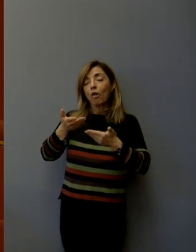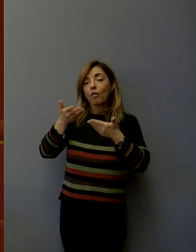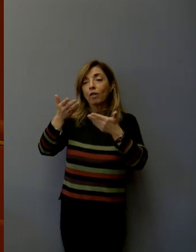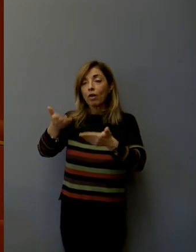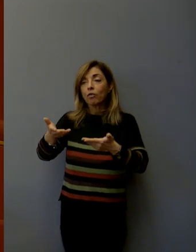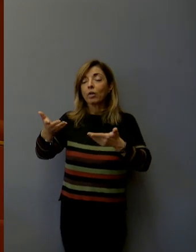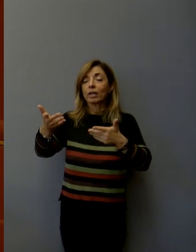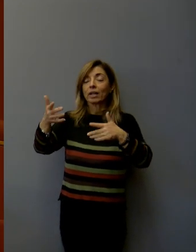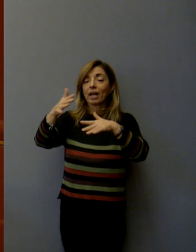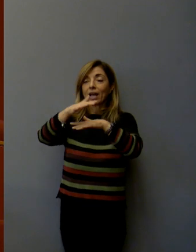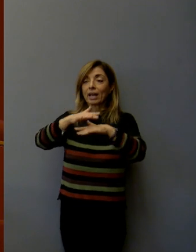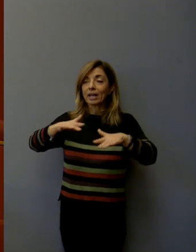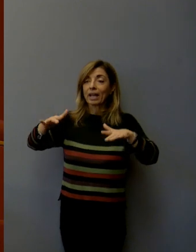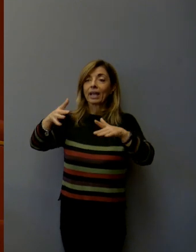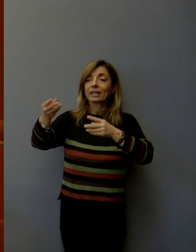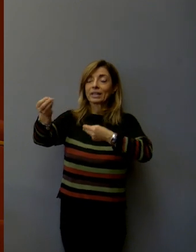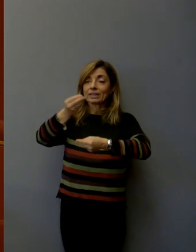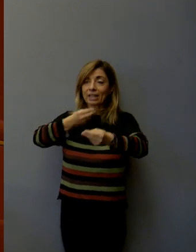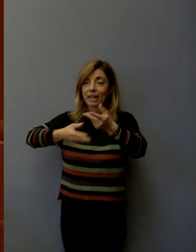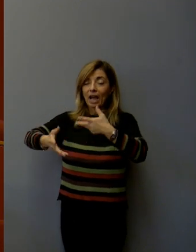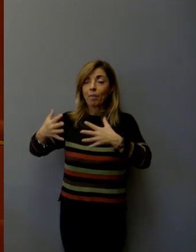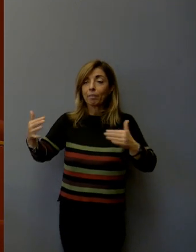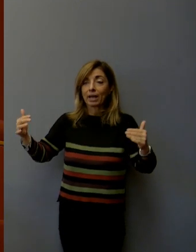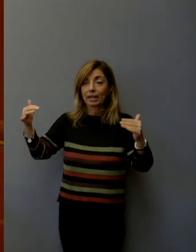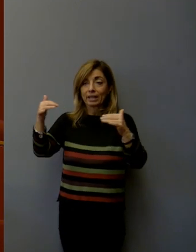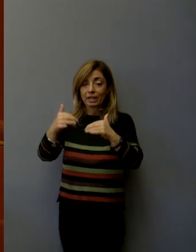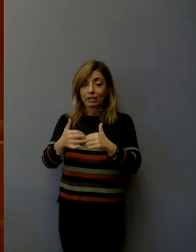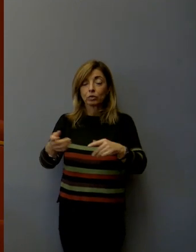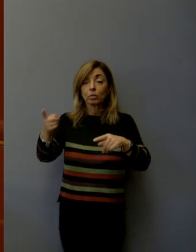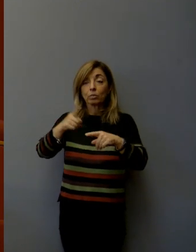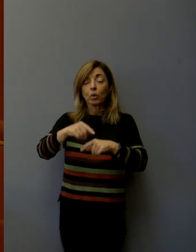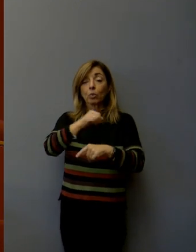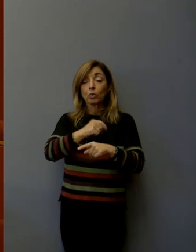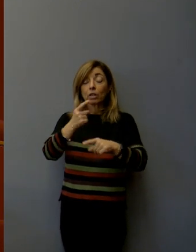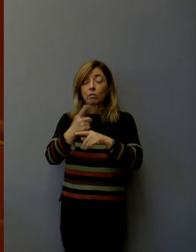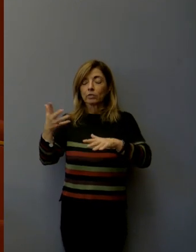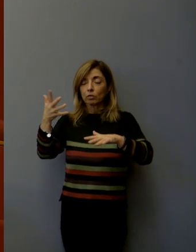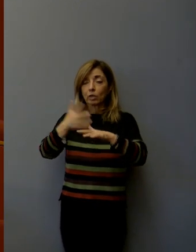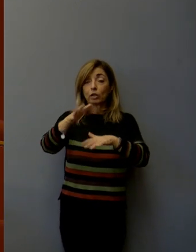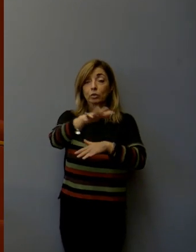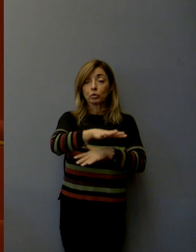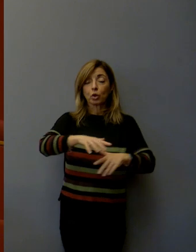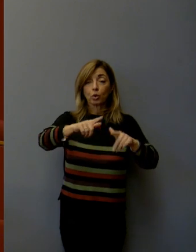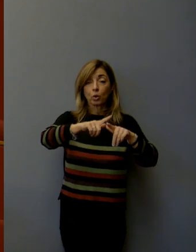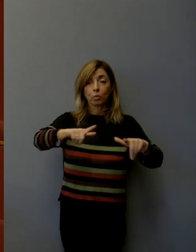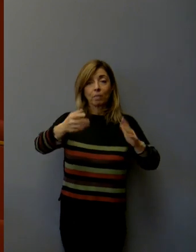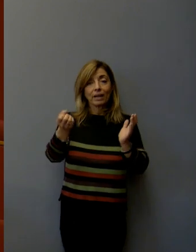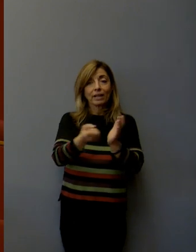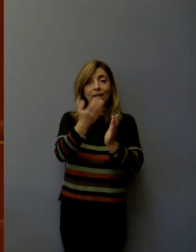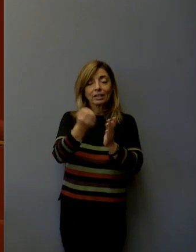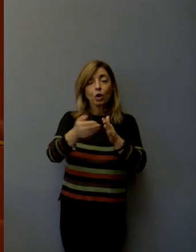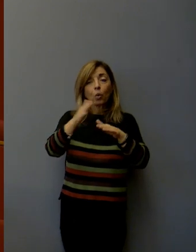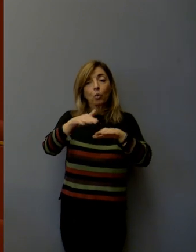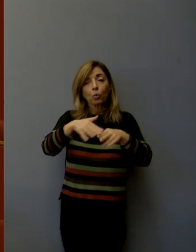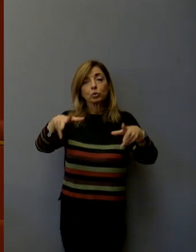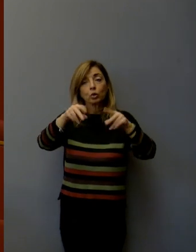l'aggregazione in particolare il comune individui delle zone urbane Creative con un uso riuso anche transitorio